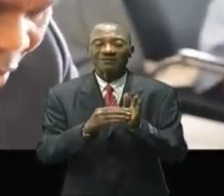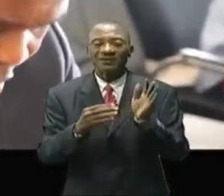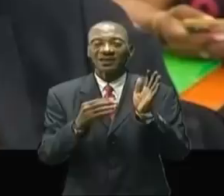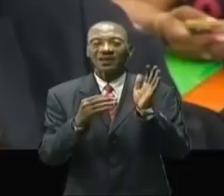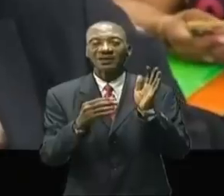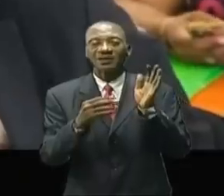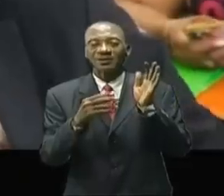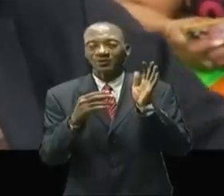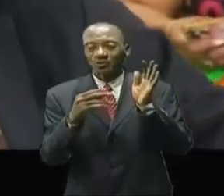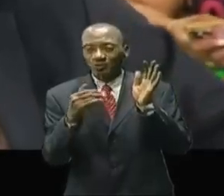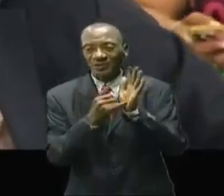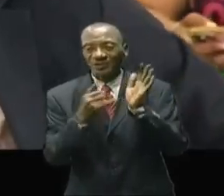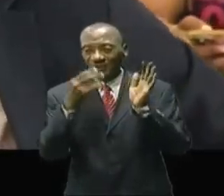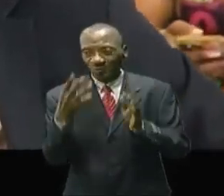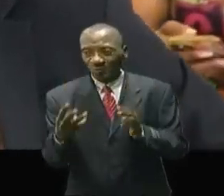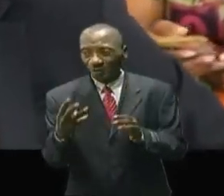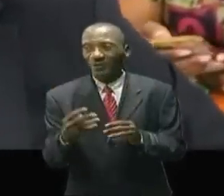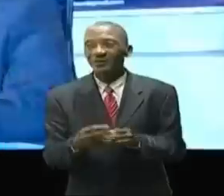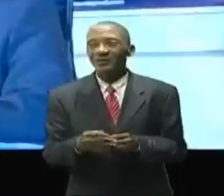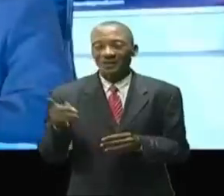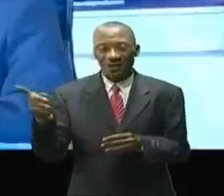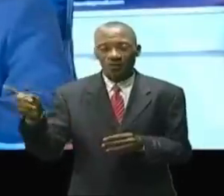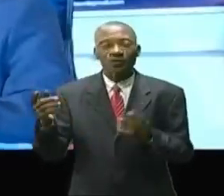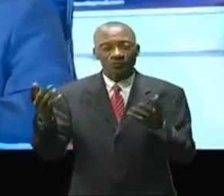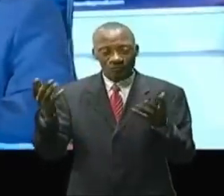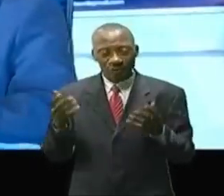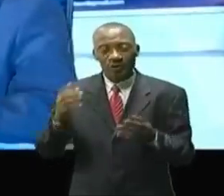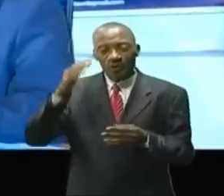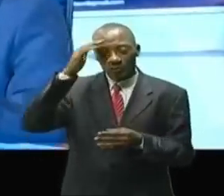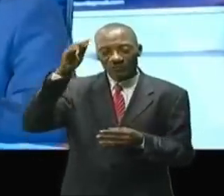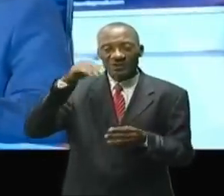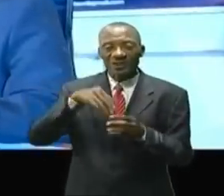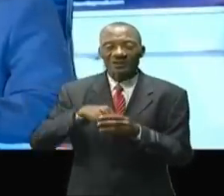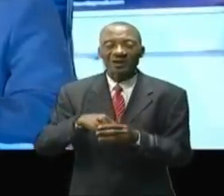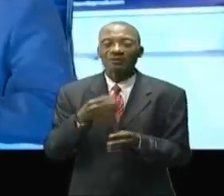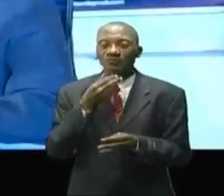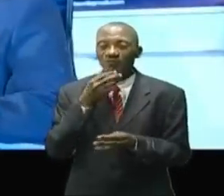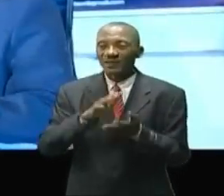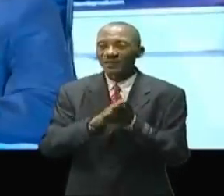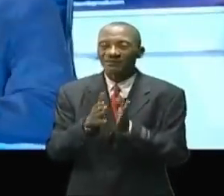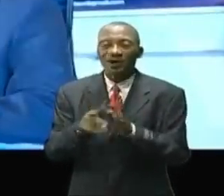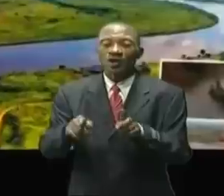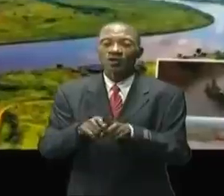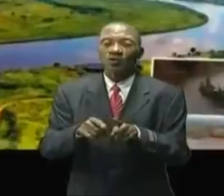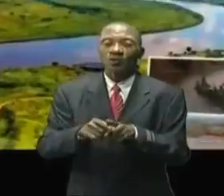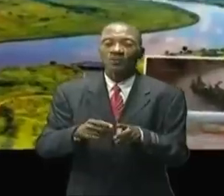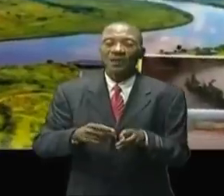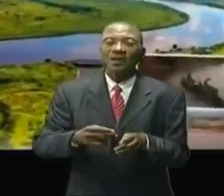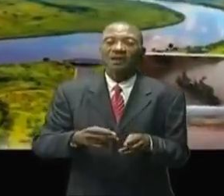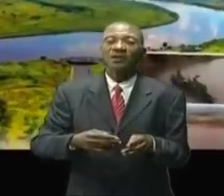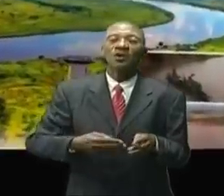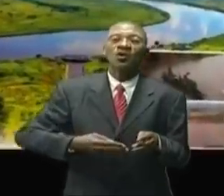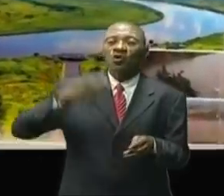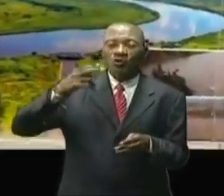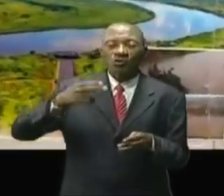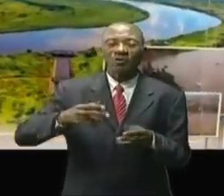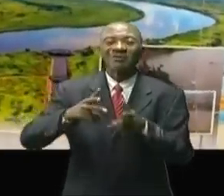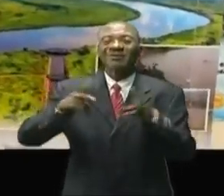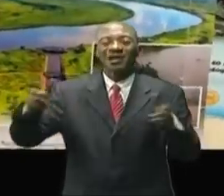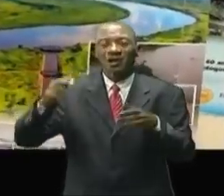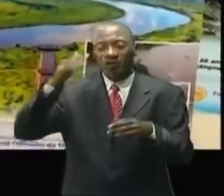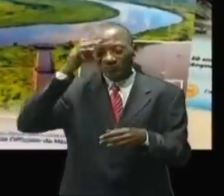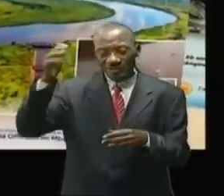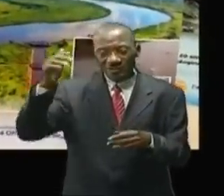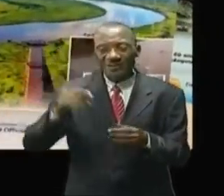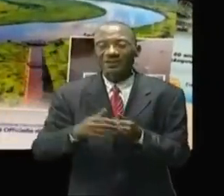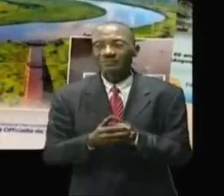l'UEM s'impose aujourd'hui comme la plus grande université de l'État dans la région du Grand Kassai. À cette occasion, la revue scientifique interdisciplinaire